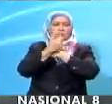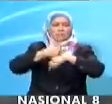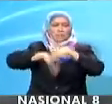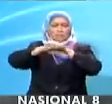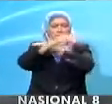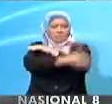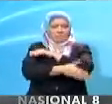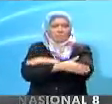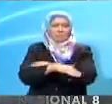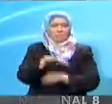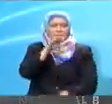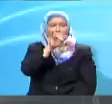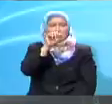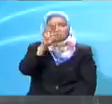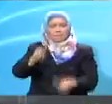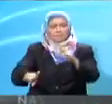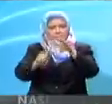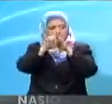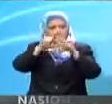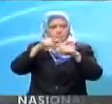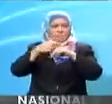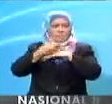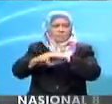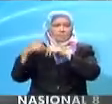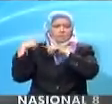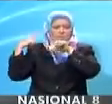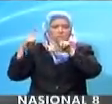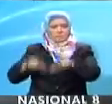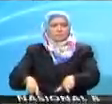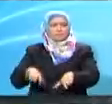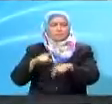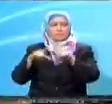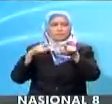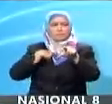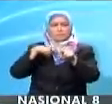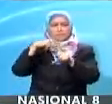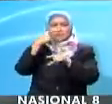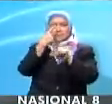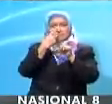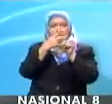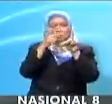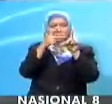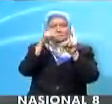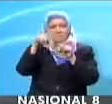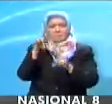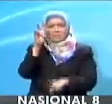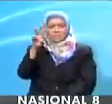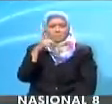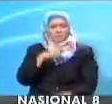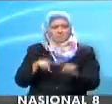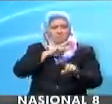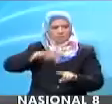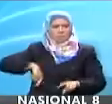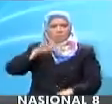Isu tersebut mulai timbul selepas peletakan jawatannya sebagai Presiden PBNJ pada 12 Julai lalu. Namun Tunku Ismail menafikan